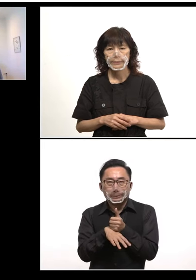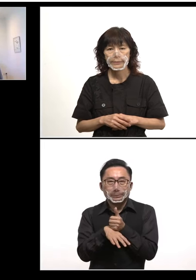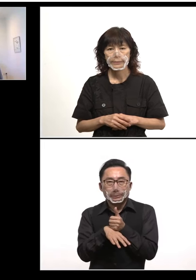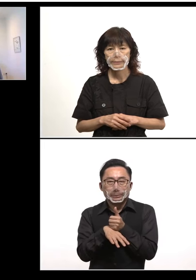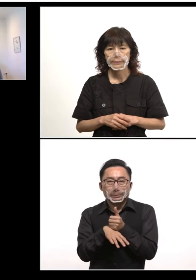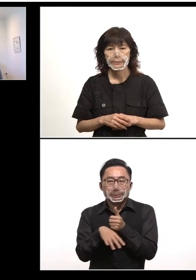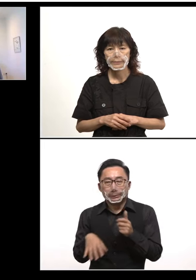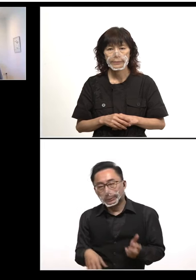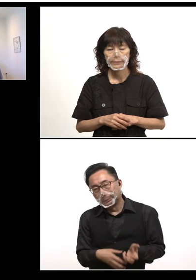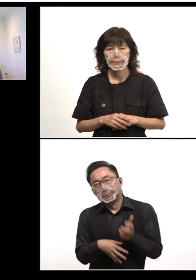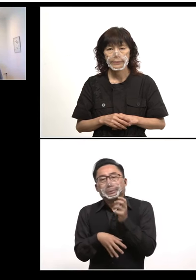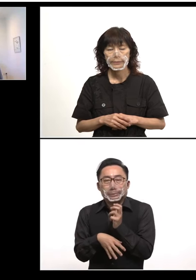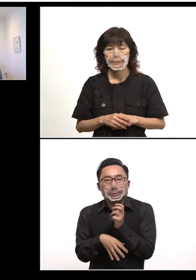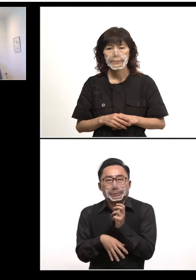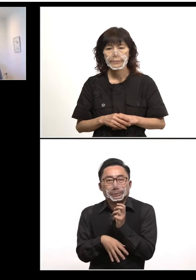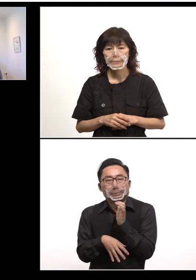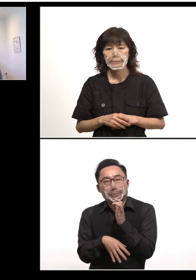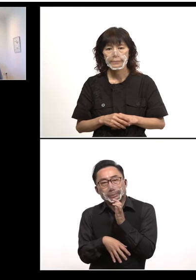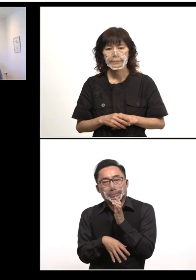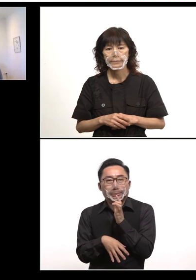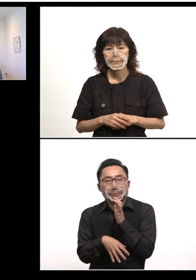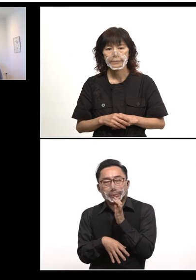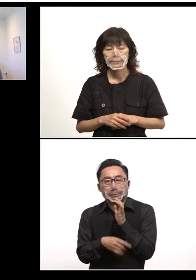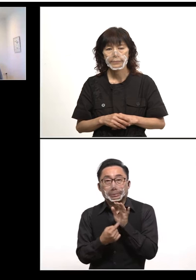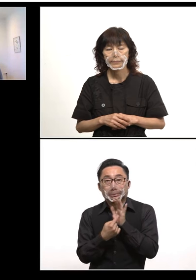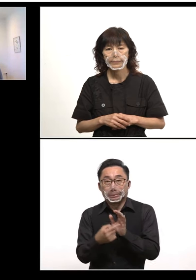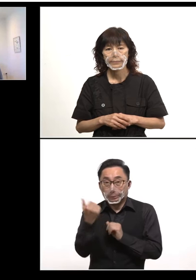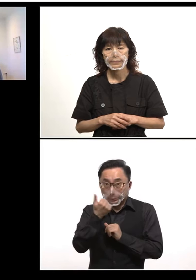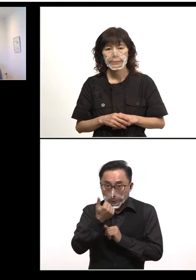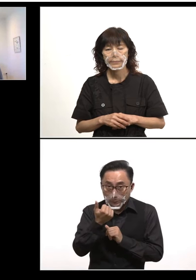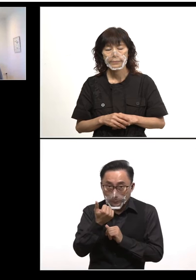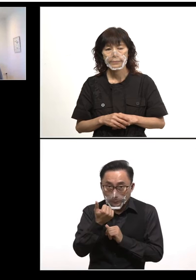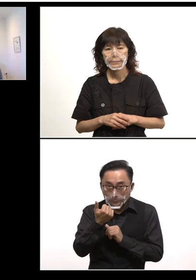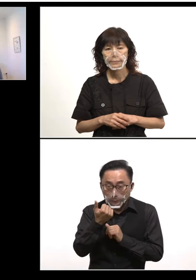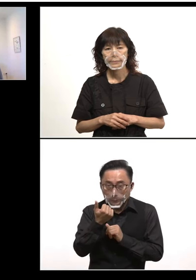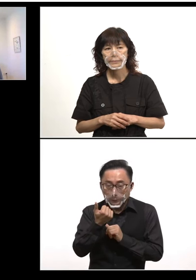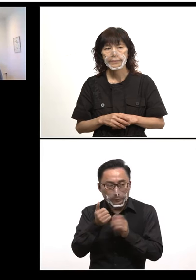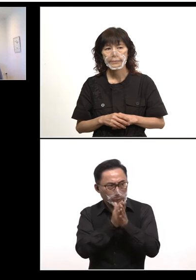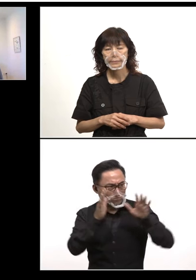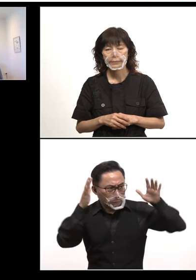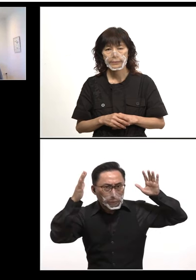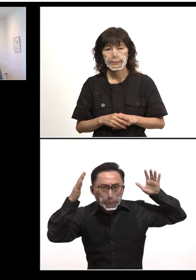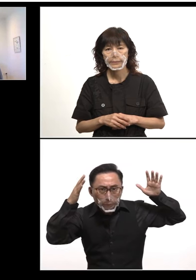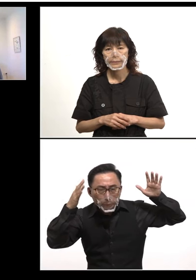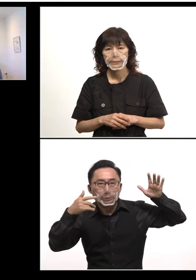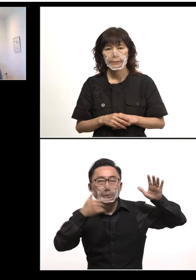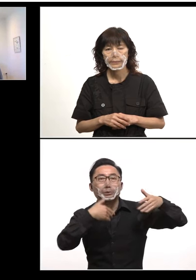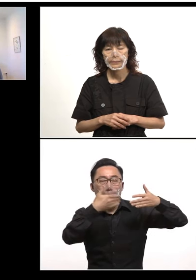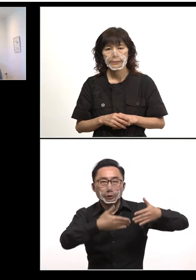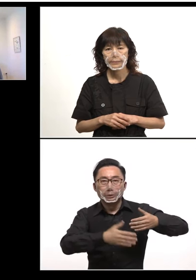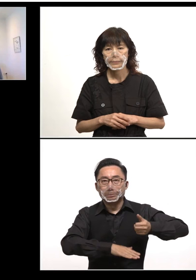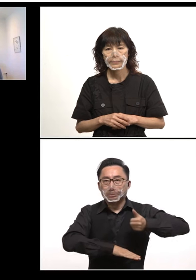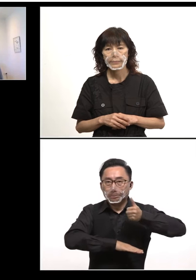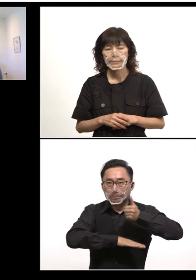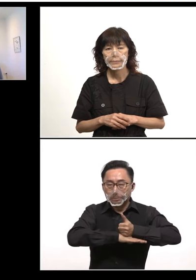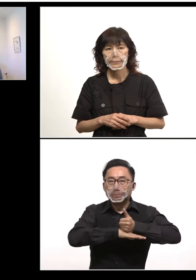佢哋做到嘅嘢去到展示出嚟。咁跟住佢哋就可以靠著呢個經驗啦，有個信心去到繼續